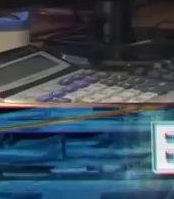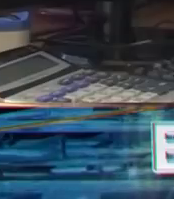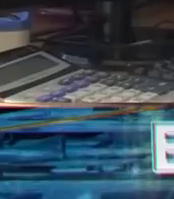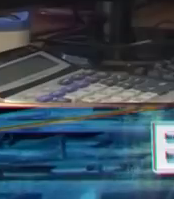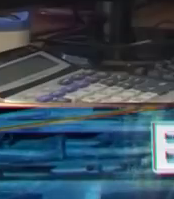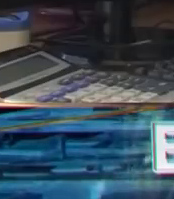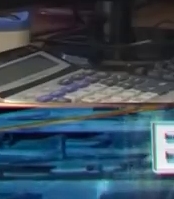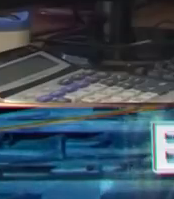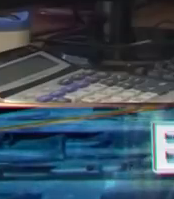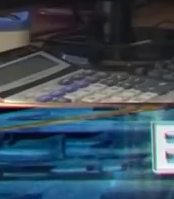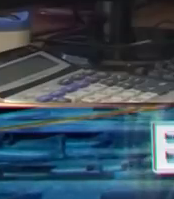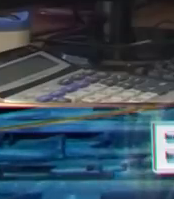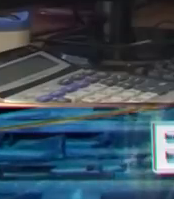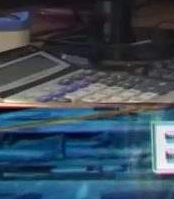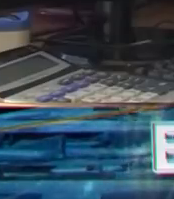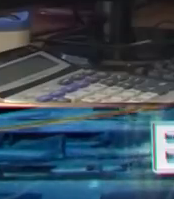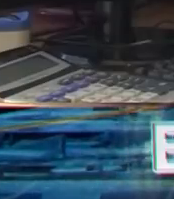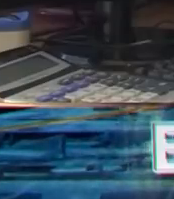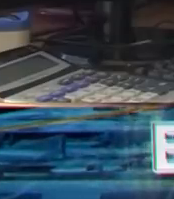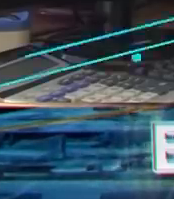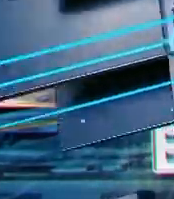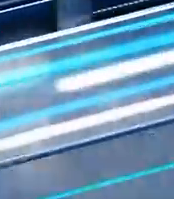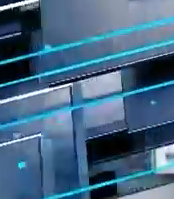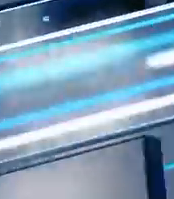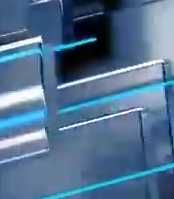бірыңғай жиынтық төлем төлеуші азаматтар алуға.